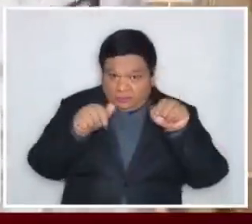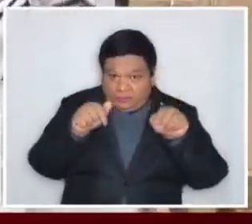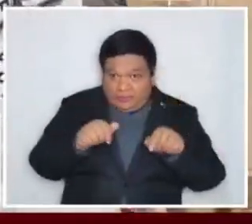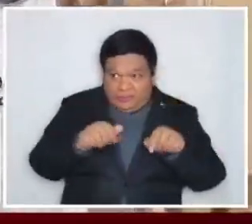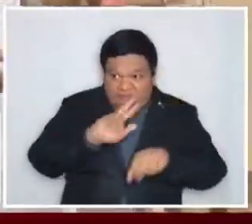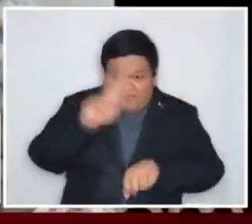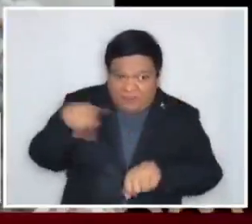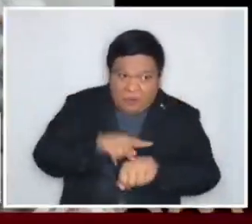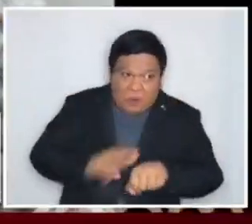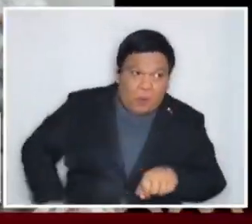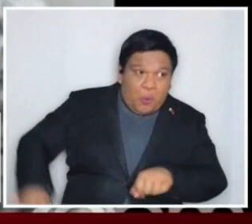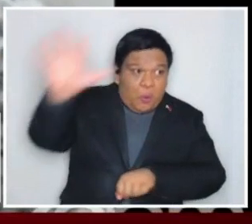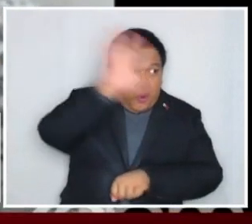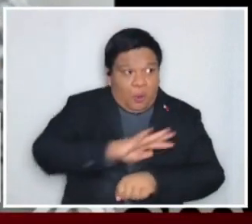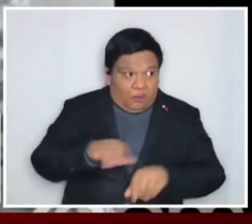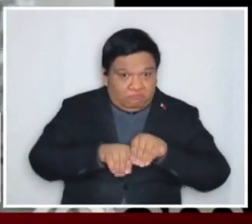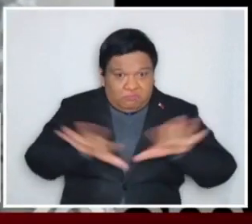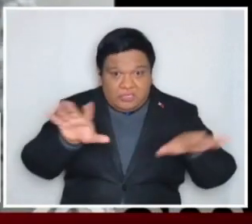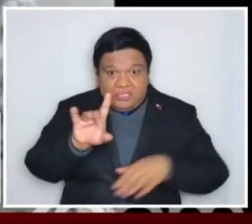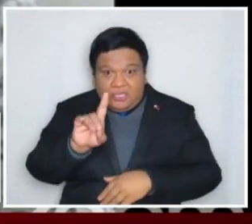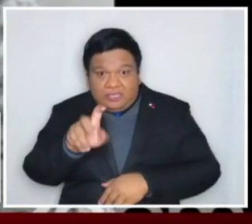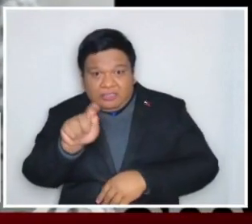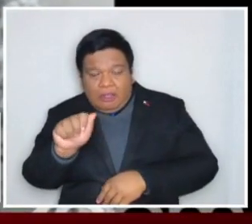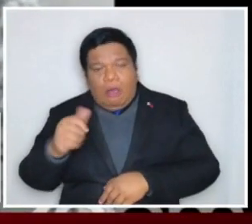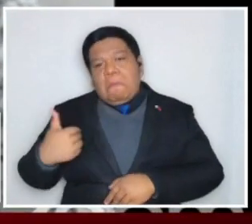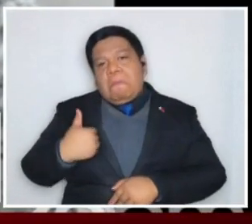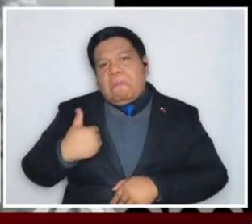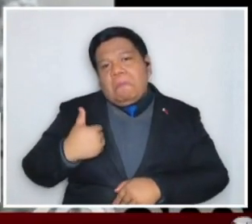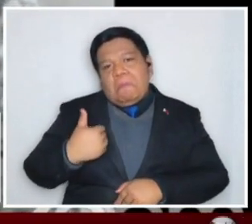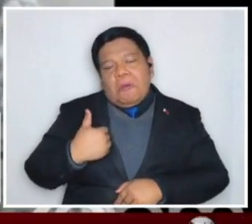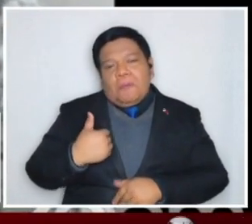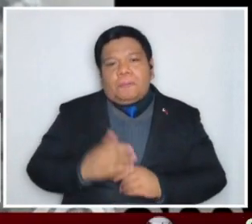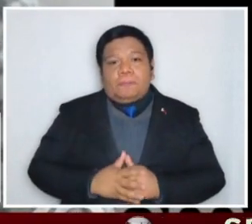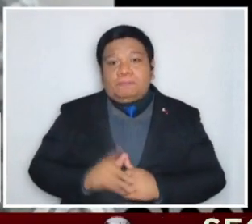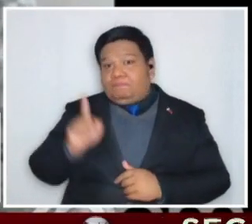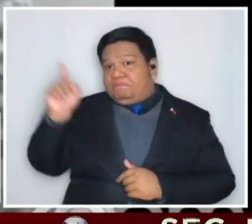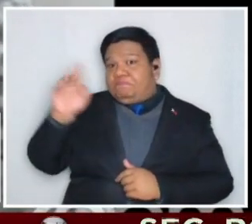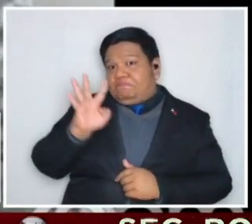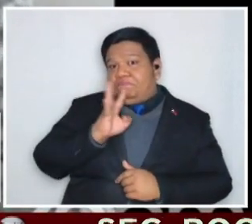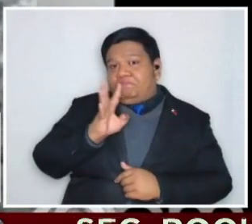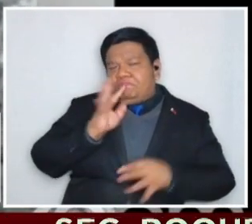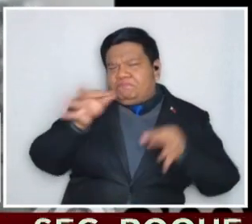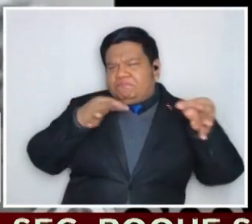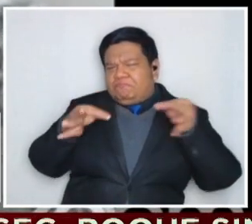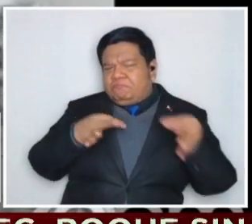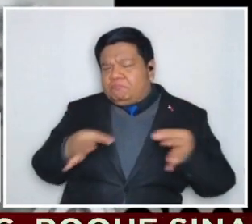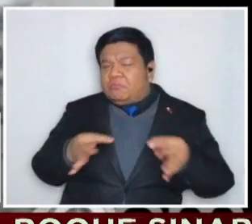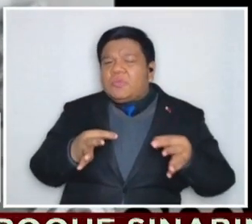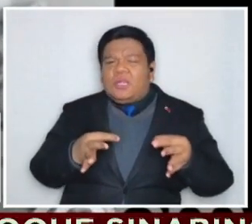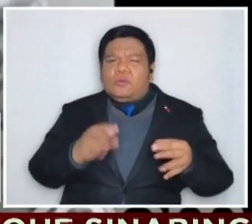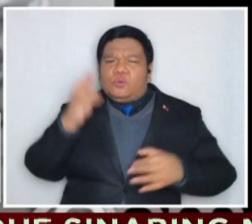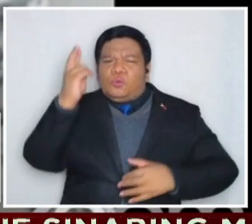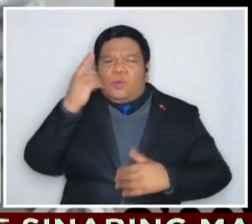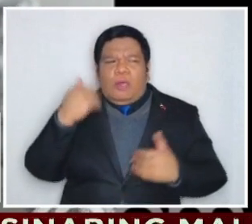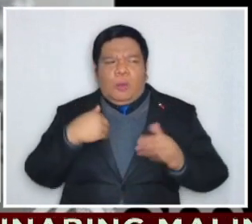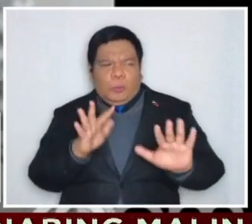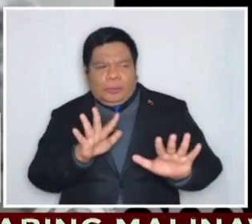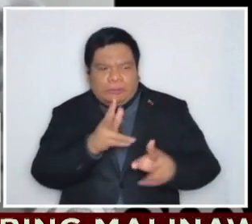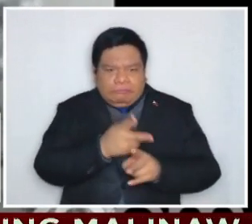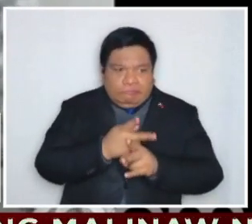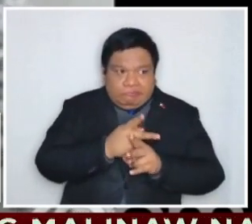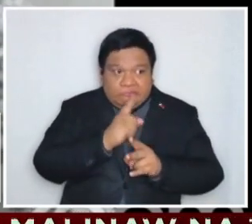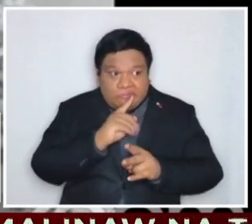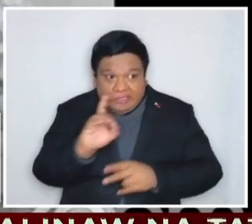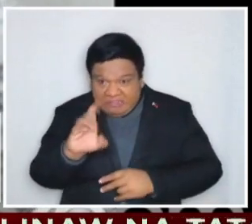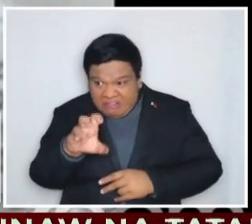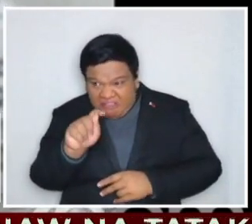Pilipinas. But the reason why there's caution at our end, kung bakit ayaw namin magsabi na predominant ang Delta,